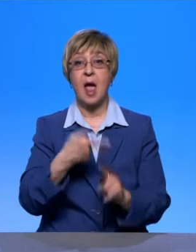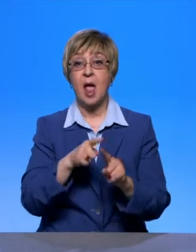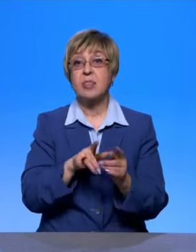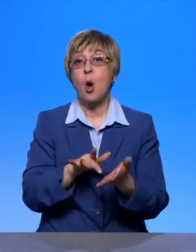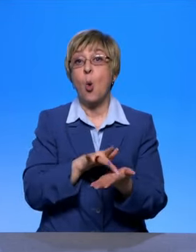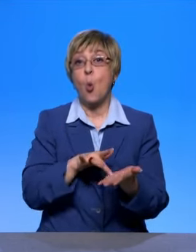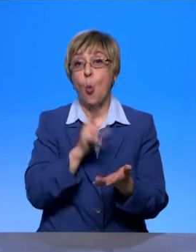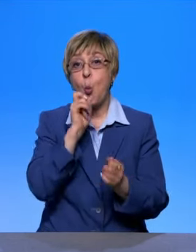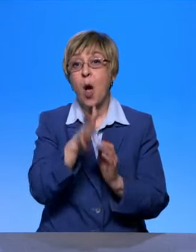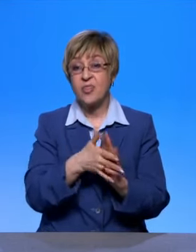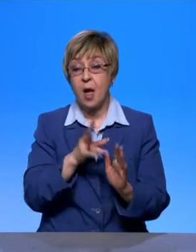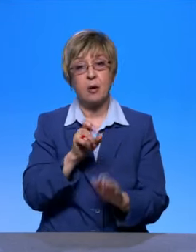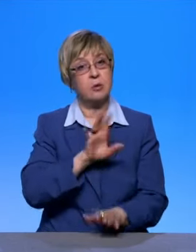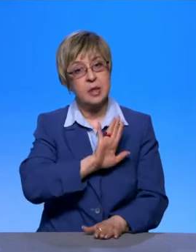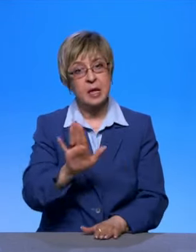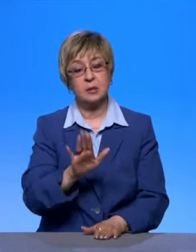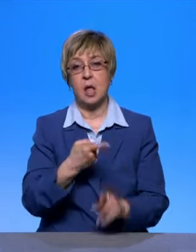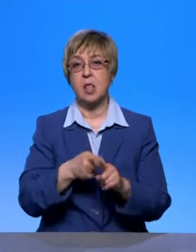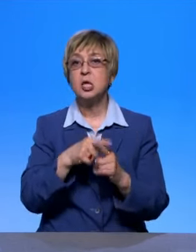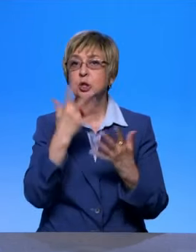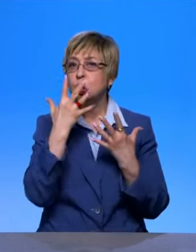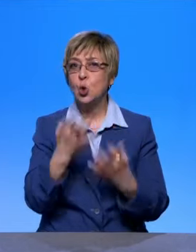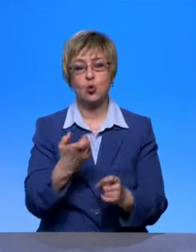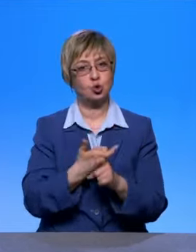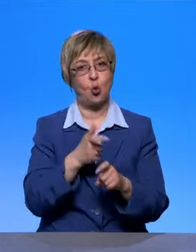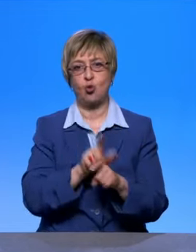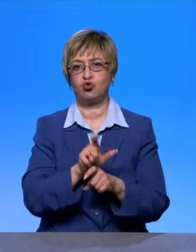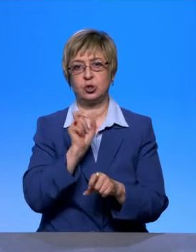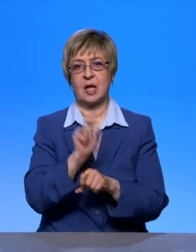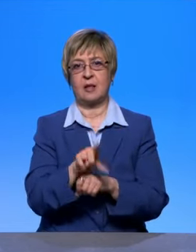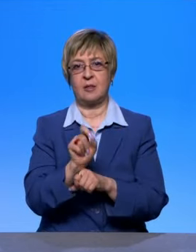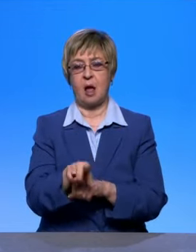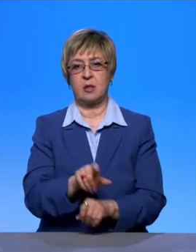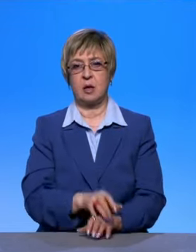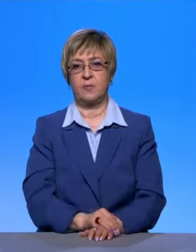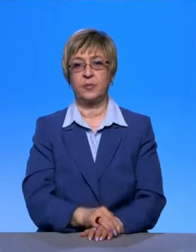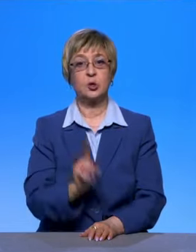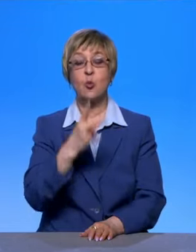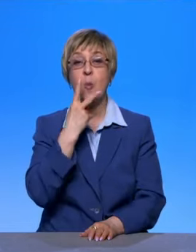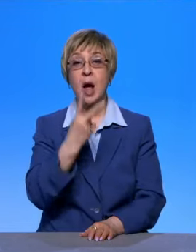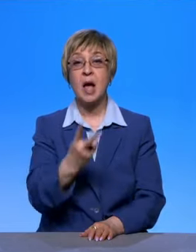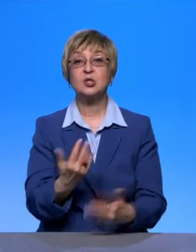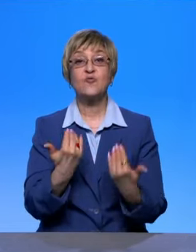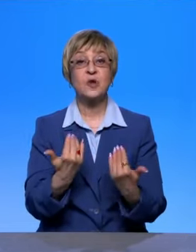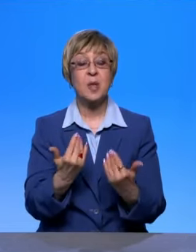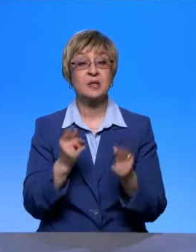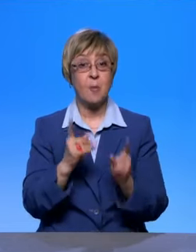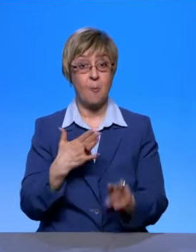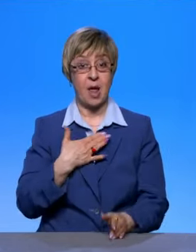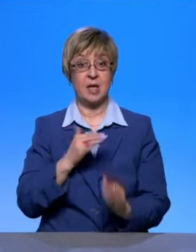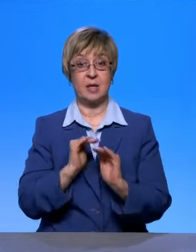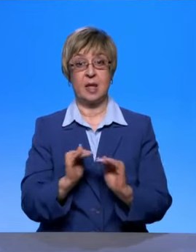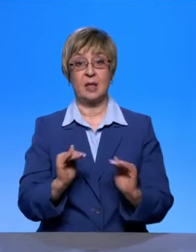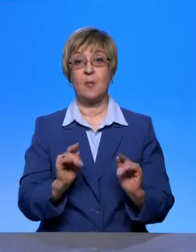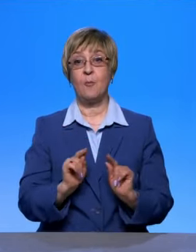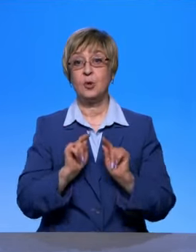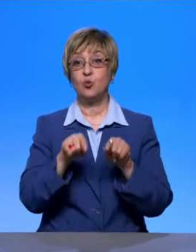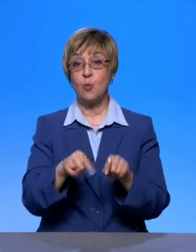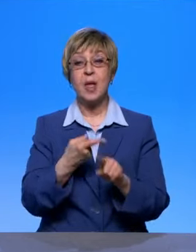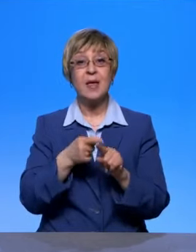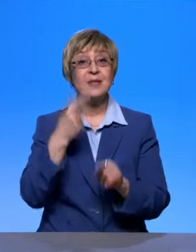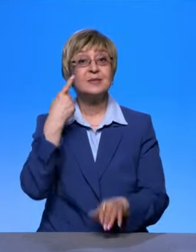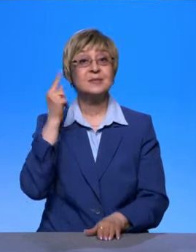не сказала. Это очень серьезная вещь. Дальше. Что показывает современная действительность? Вот мои дети поступают, им же эти знания,